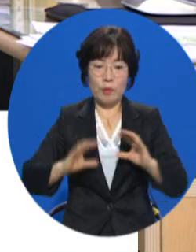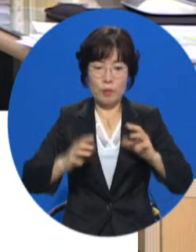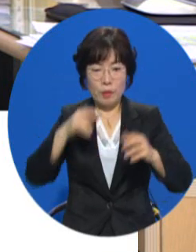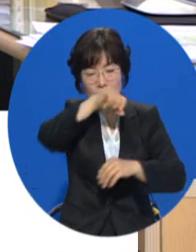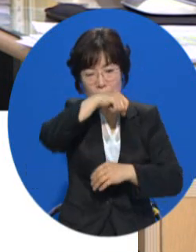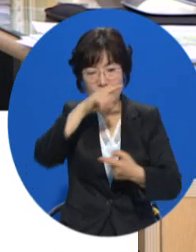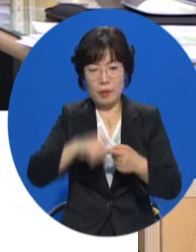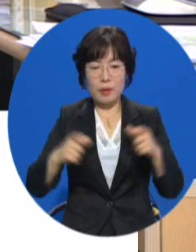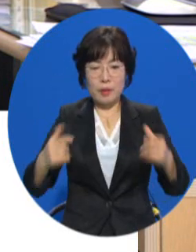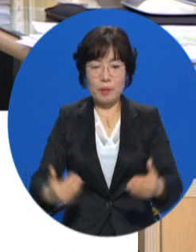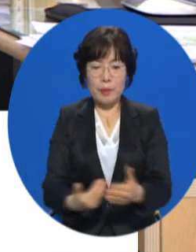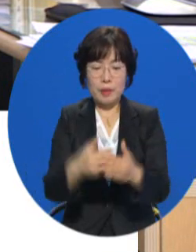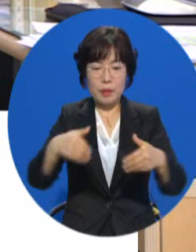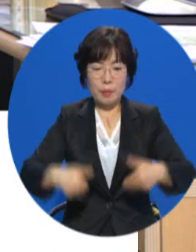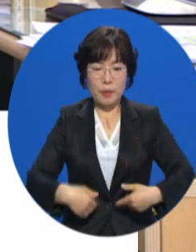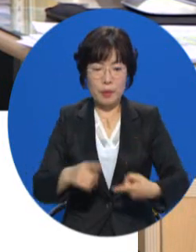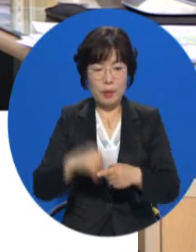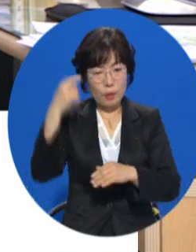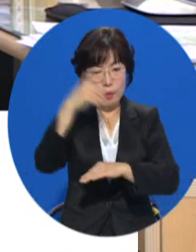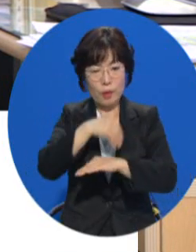국가 예산이나